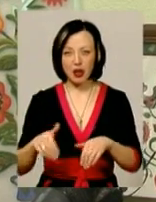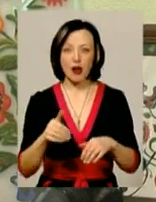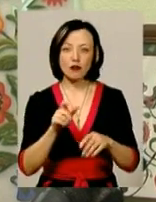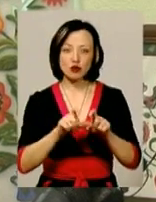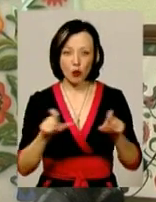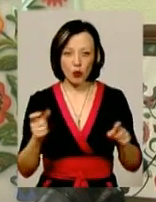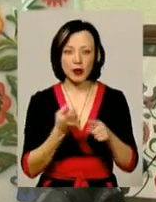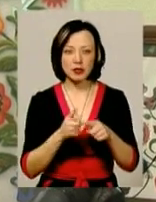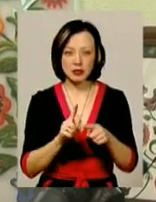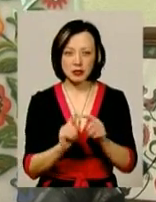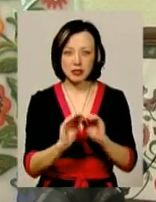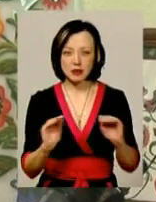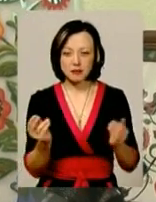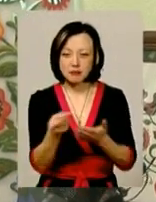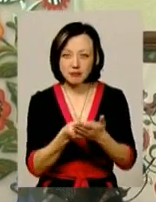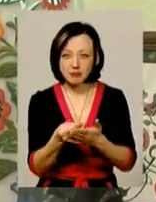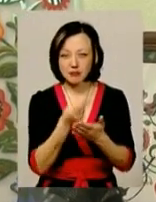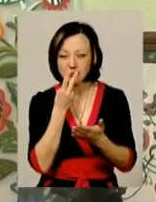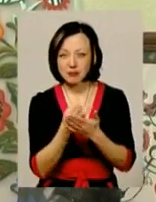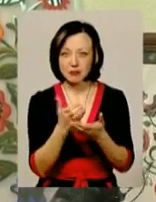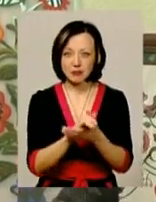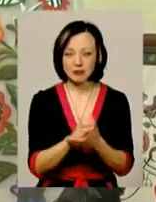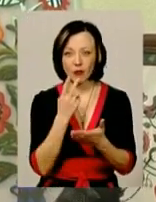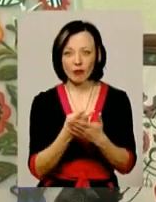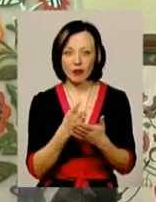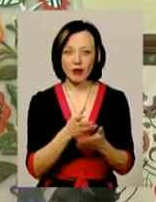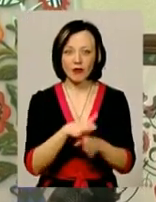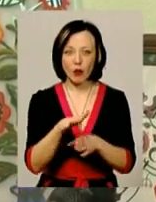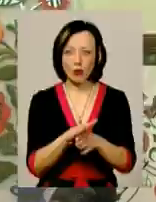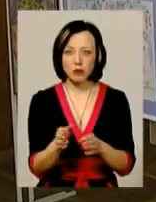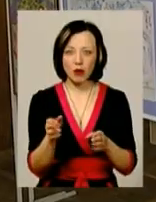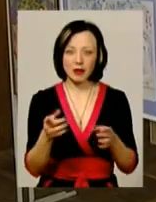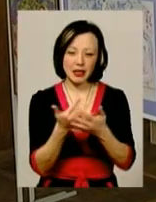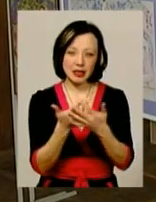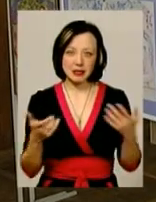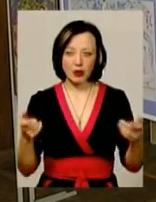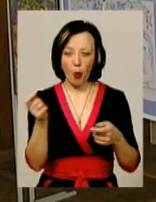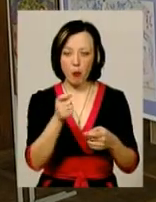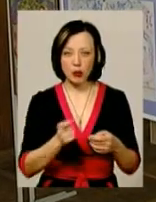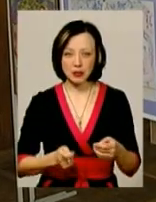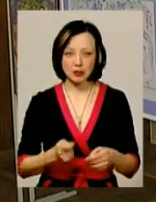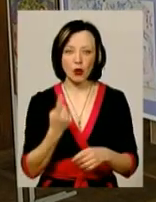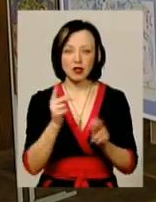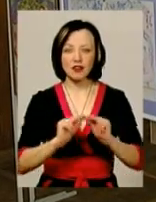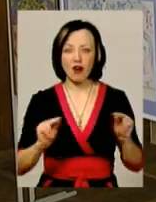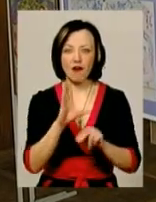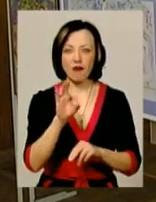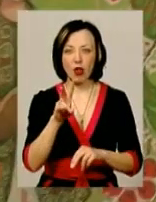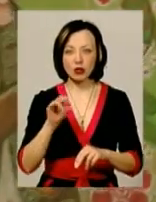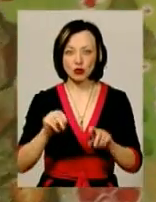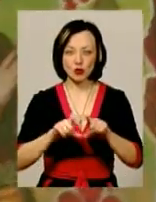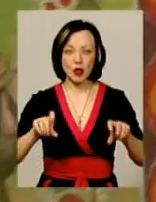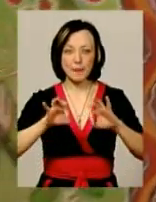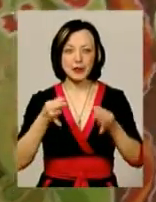діточками теж, я їм ознайомлюю, показую розписи, ми виконуємо композиції. Ще одна викладачка з Волочиської школи мистецтв